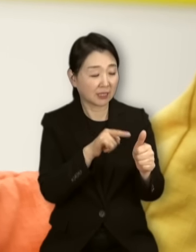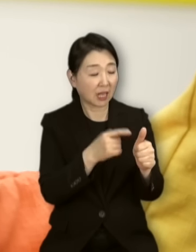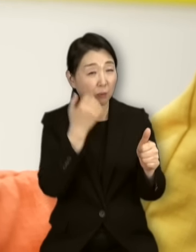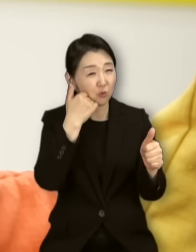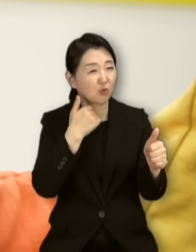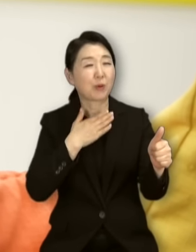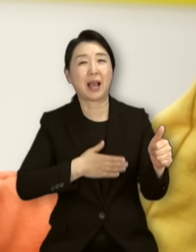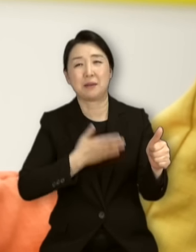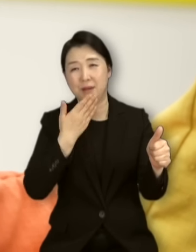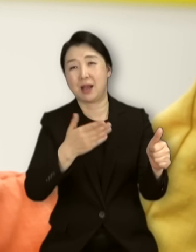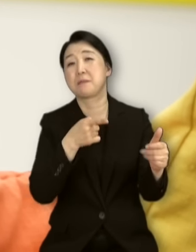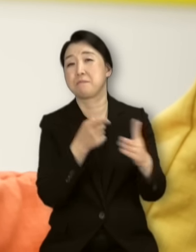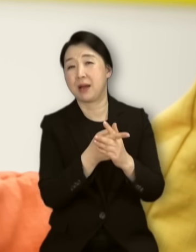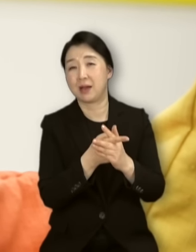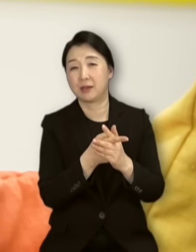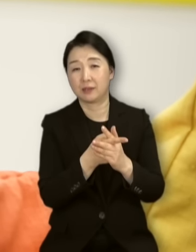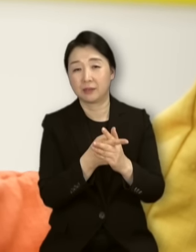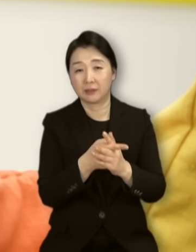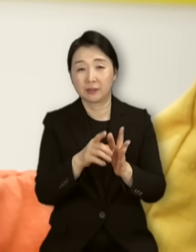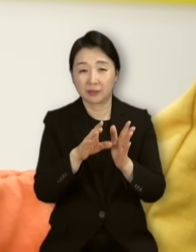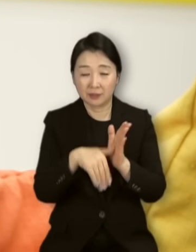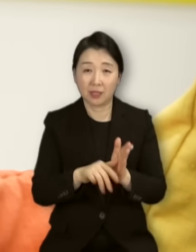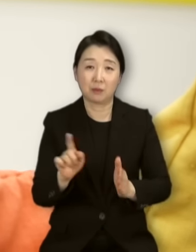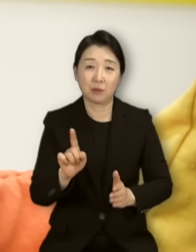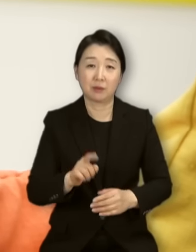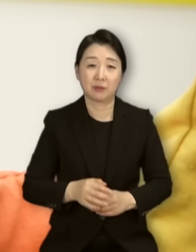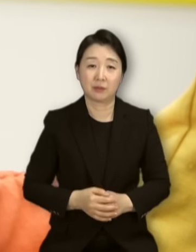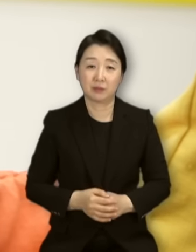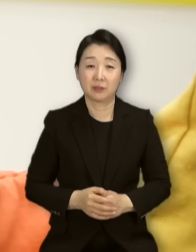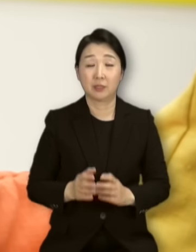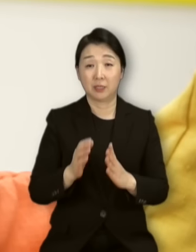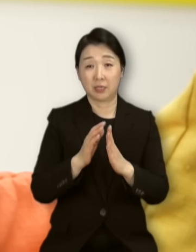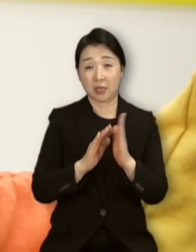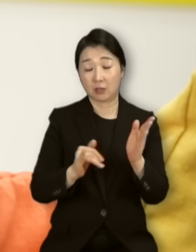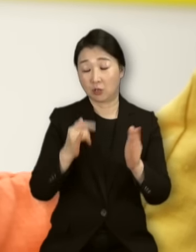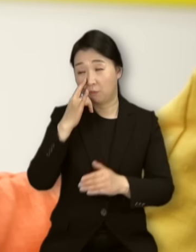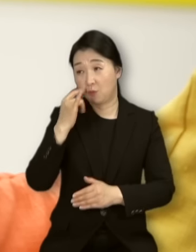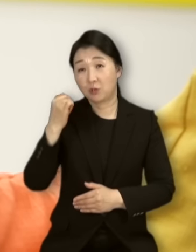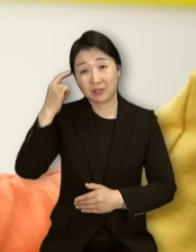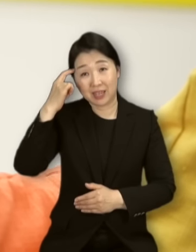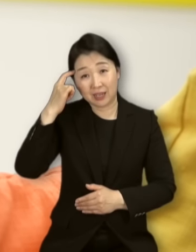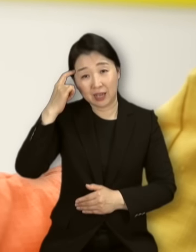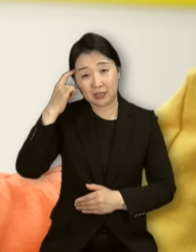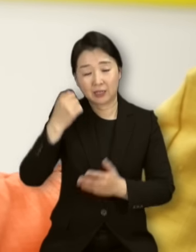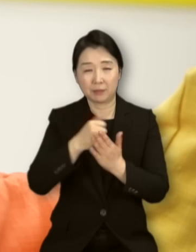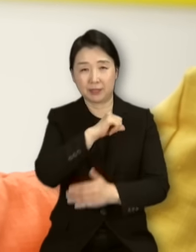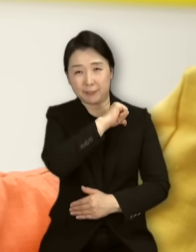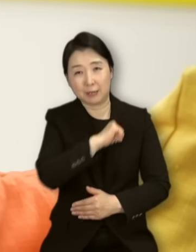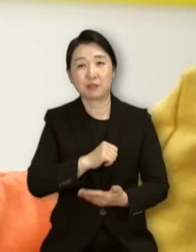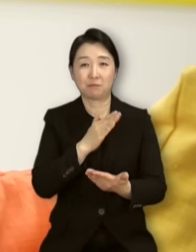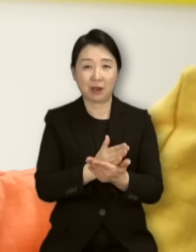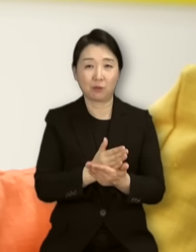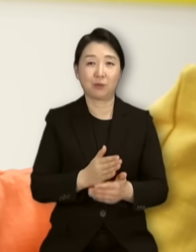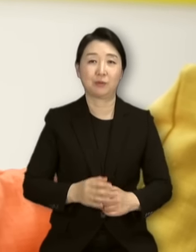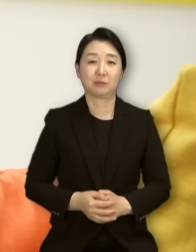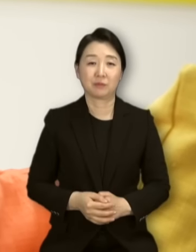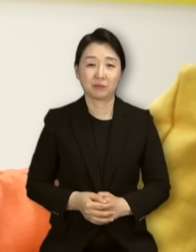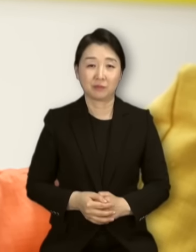어떤 사람인지 안다 어 그러면 이제 가족이랑 부모님이 생각해서 꾹꾹 참고 살지